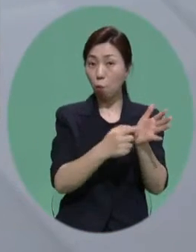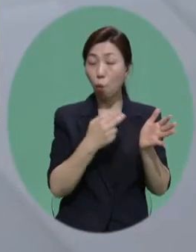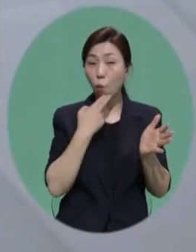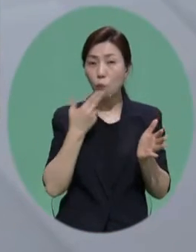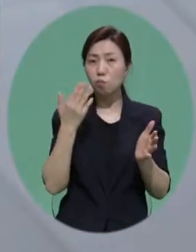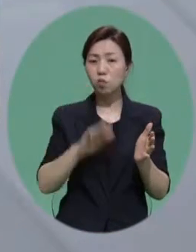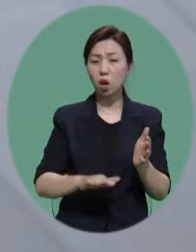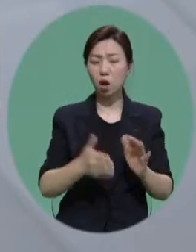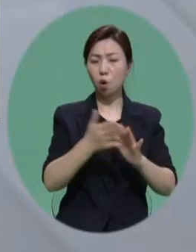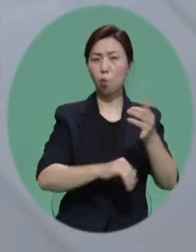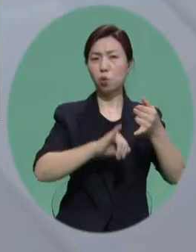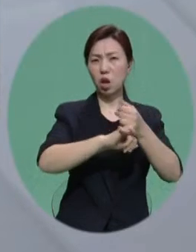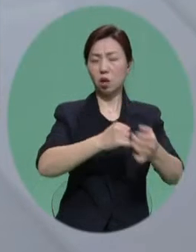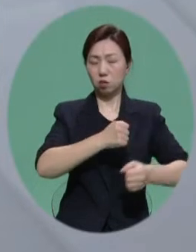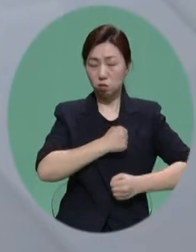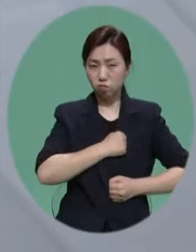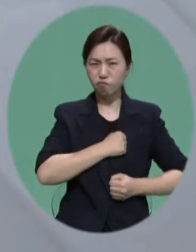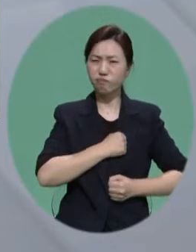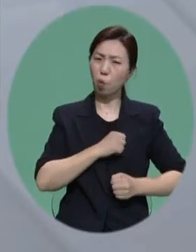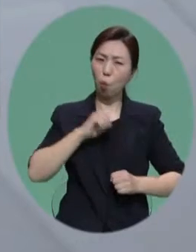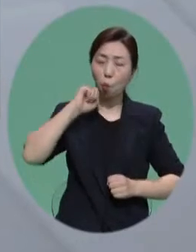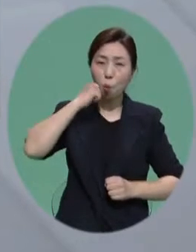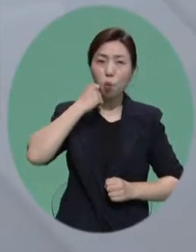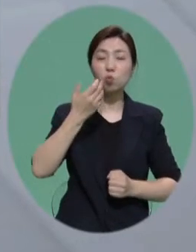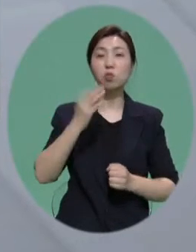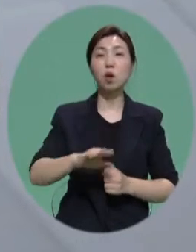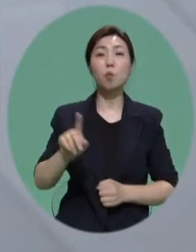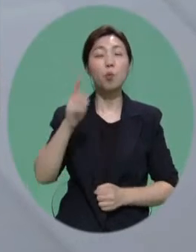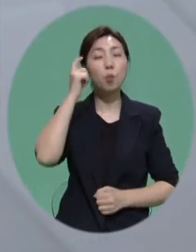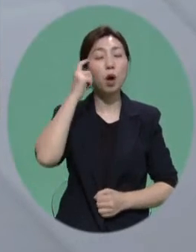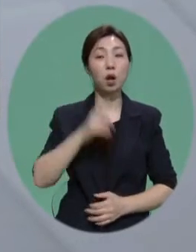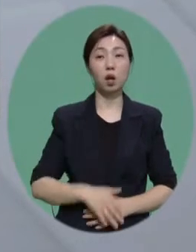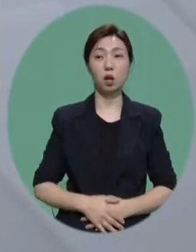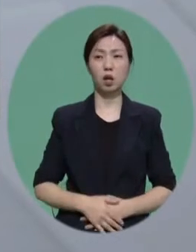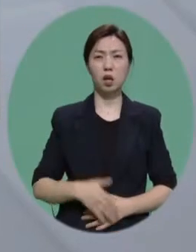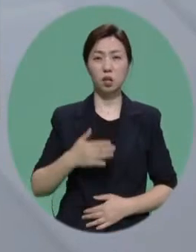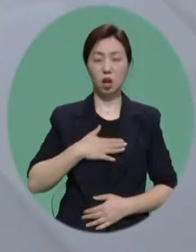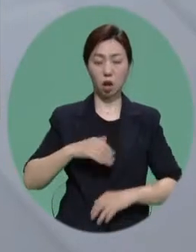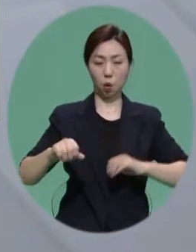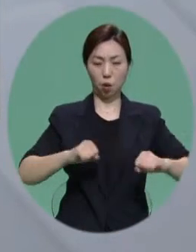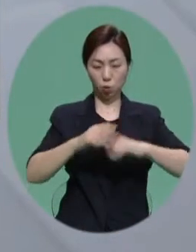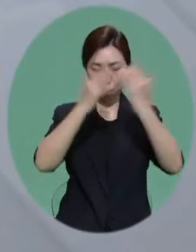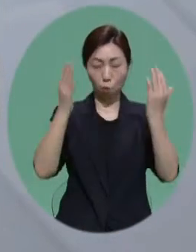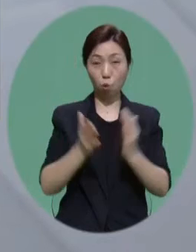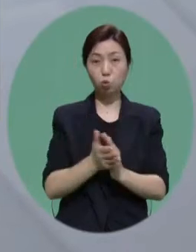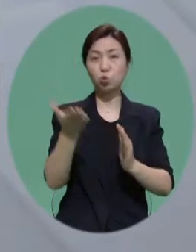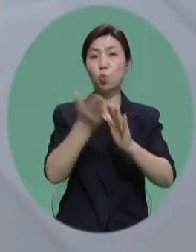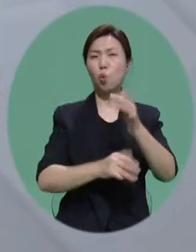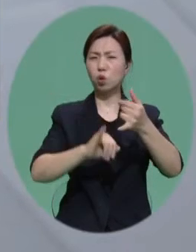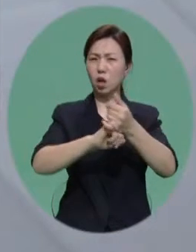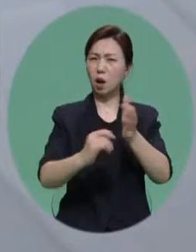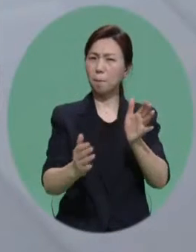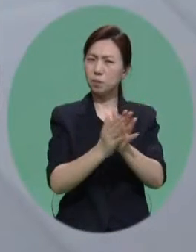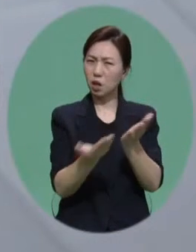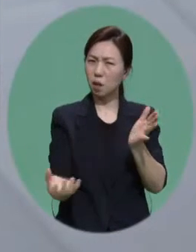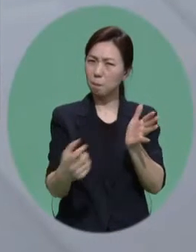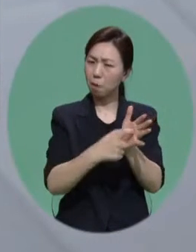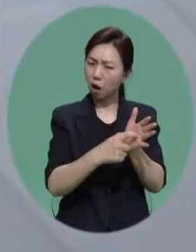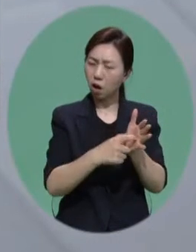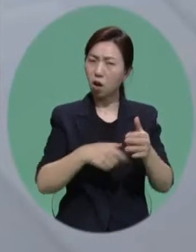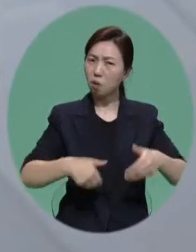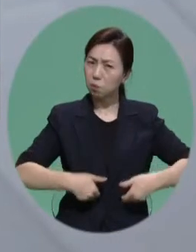용두사미 되는 판인데 글쎄 제가 하고자 하는 모든 일을 반드시 공유하게 써야 되는지 모르겠는데 저는 그걸 공개적으로